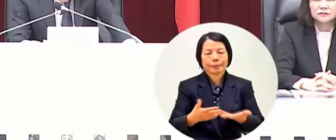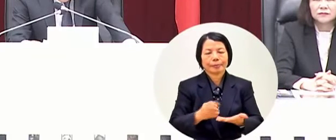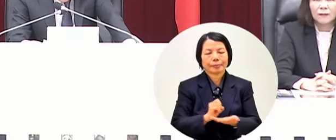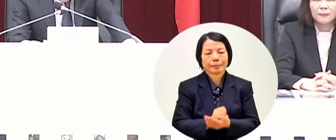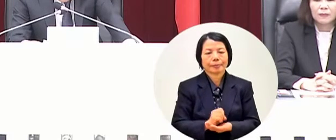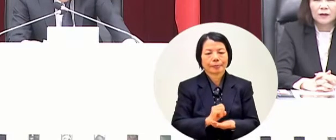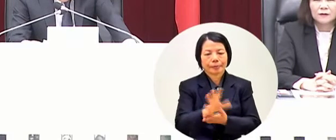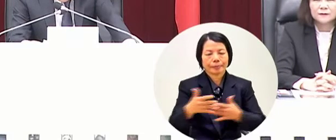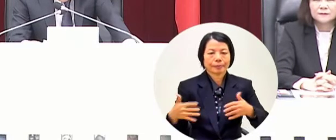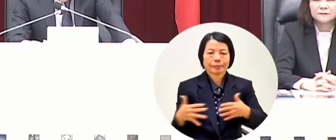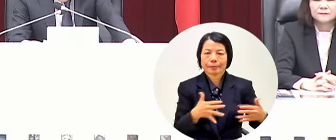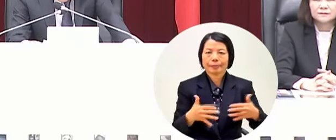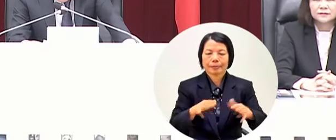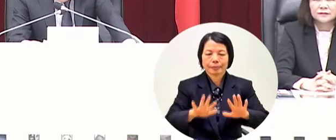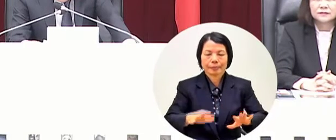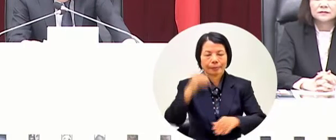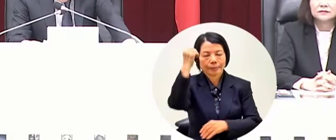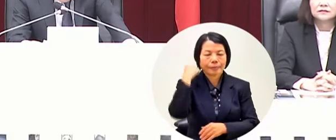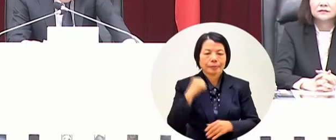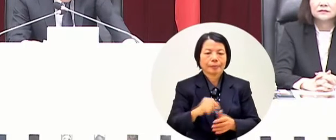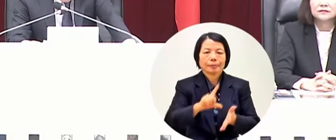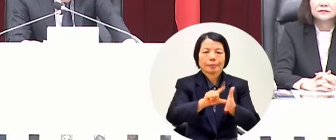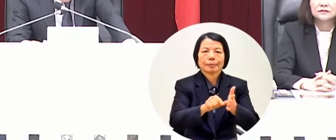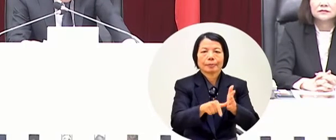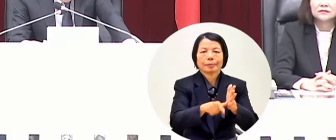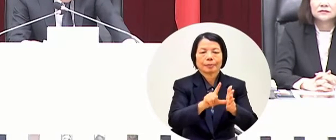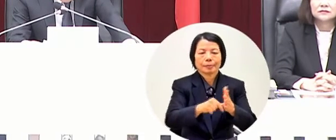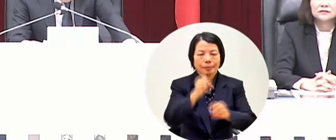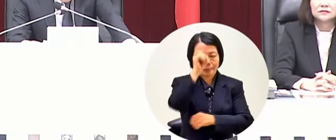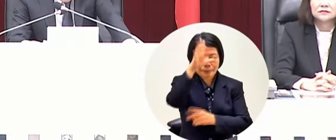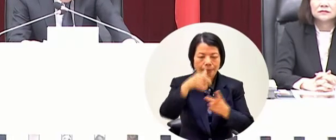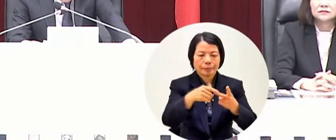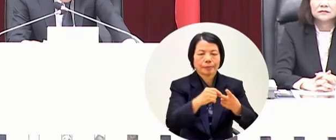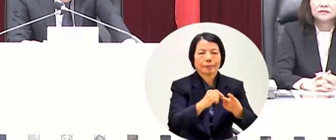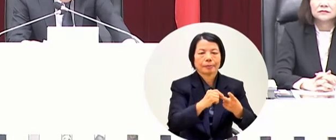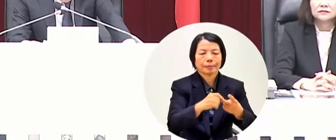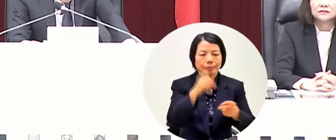今天上午由时代力量及三个党团进行执行。